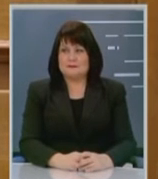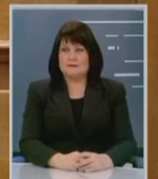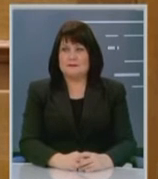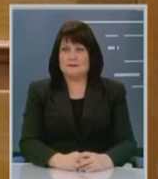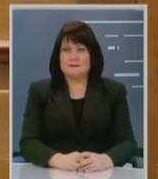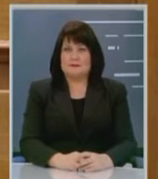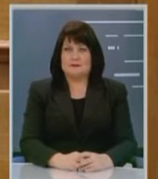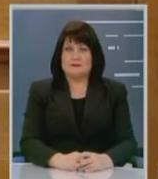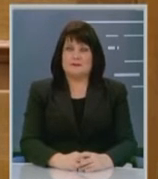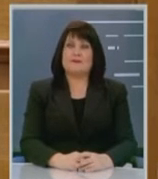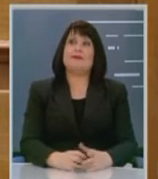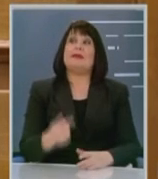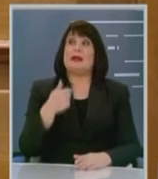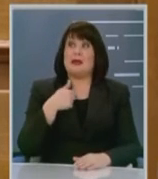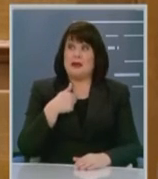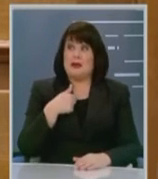Εμείς,